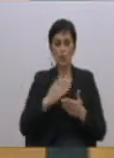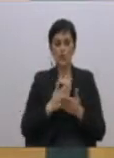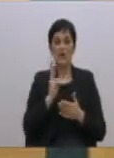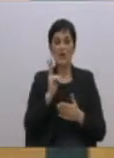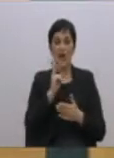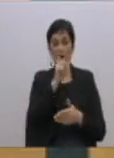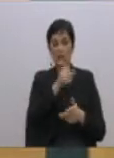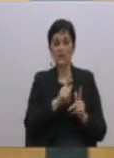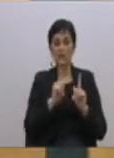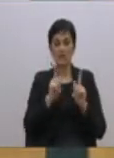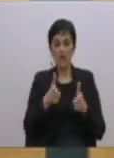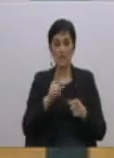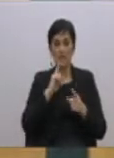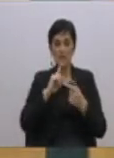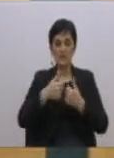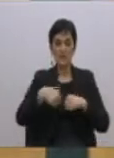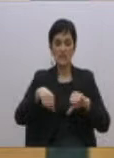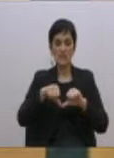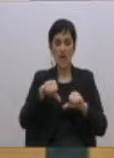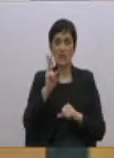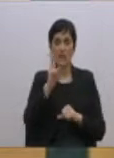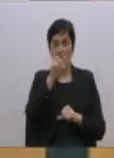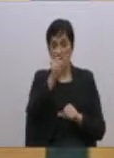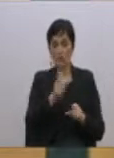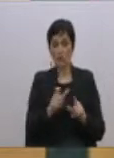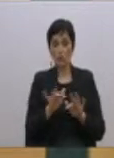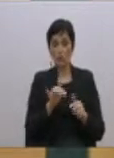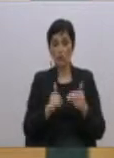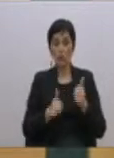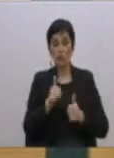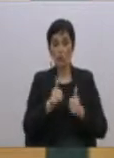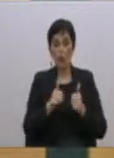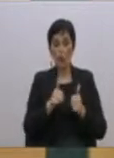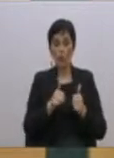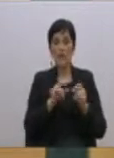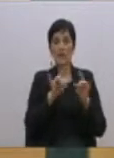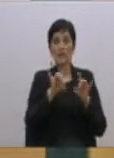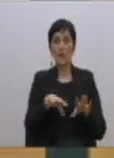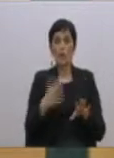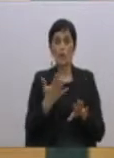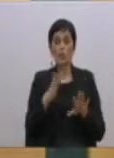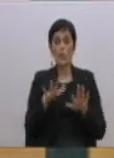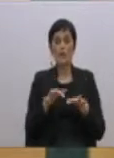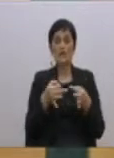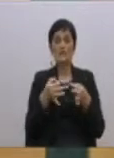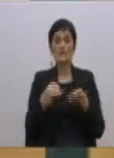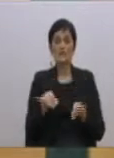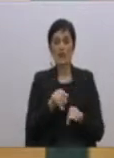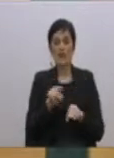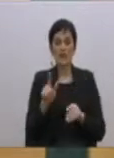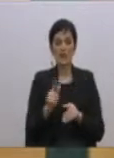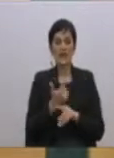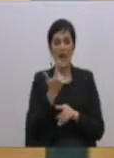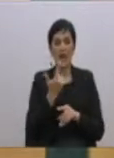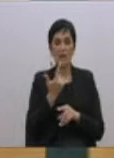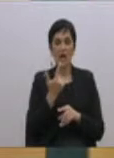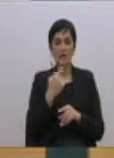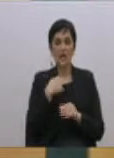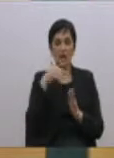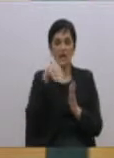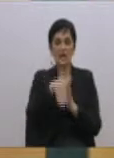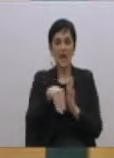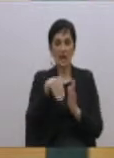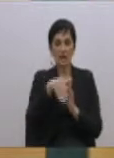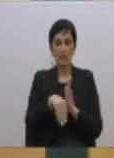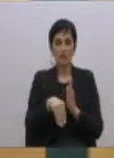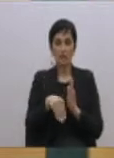თანხმობით მიმართოს აღნიშნულ საბჭოს, რათა ამ კანდიდატს კურსის ფარგლებში დარჩენ რომელიმე ვაკანტურ თანამდებობაზე ხელახლა ეყაროს კენჭი, და აქ